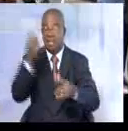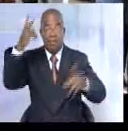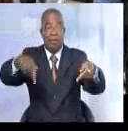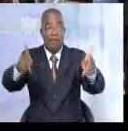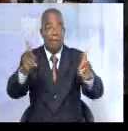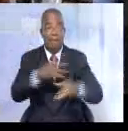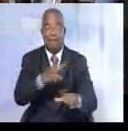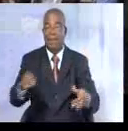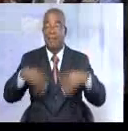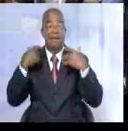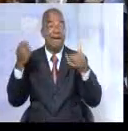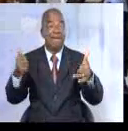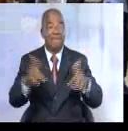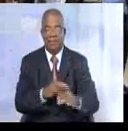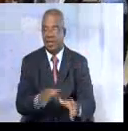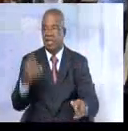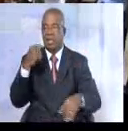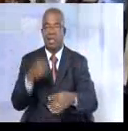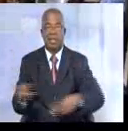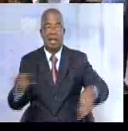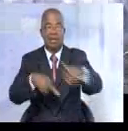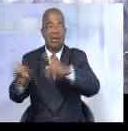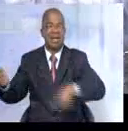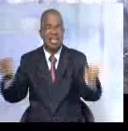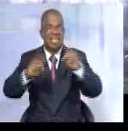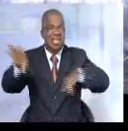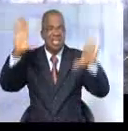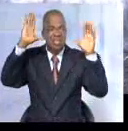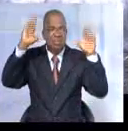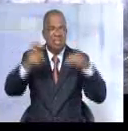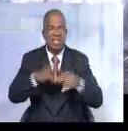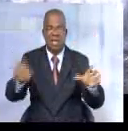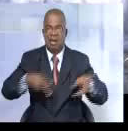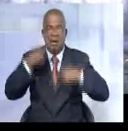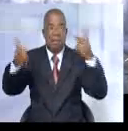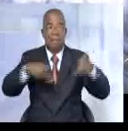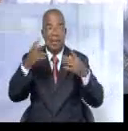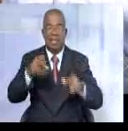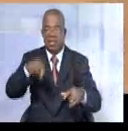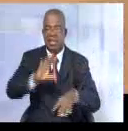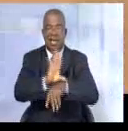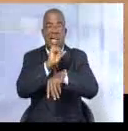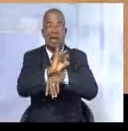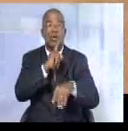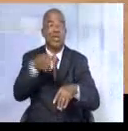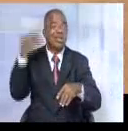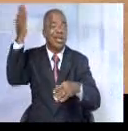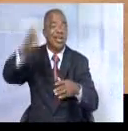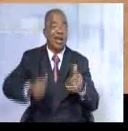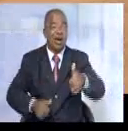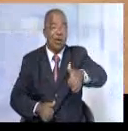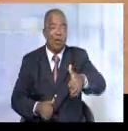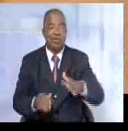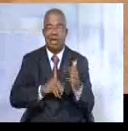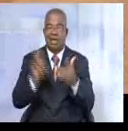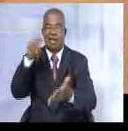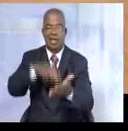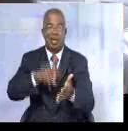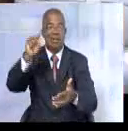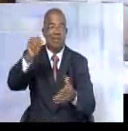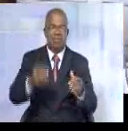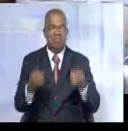de ce dossier. Le président, quand il parle de la Côte d'Ivoire émergente en 2020, certaines personnes n'y croient pas. Mais comme vous avez pu le voir, rien que